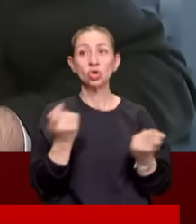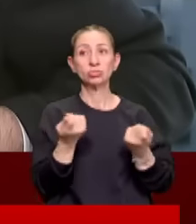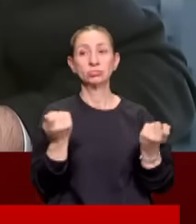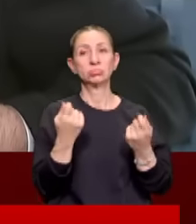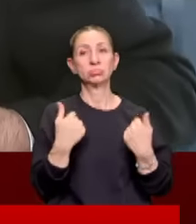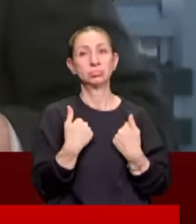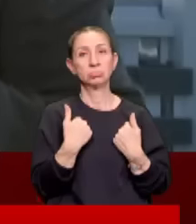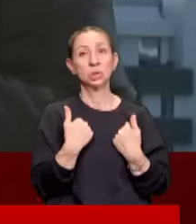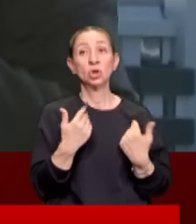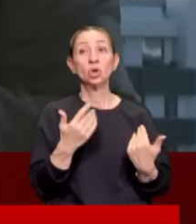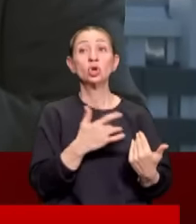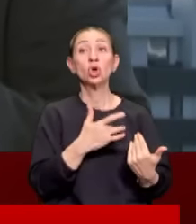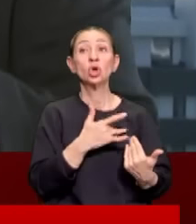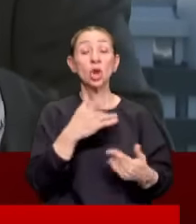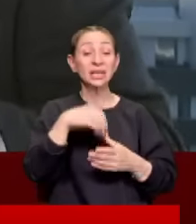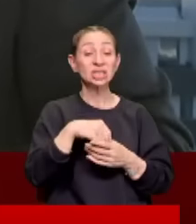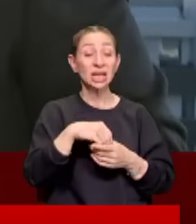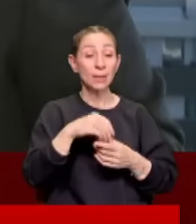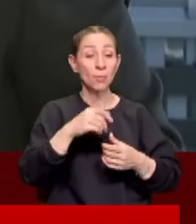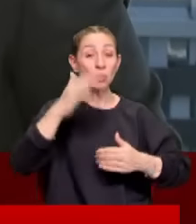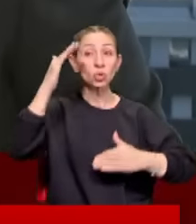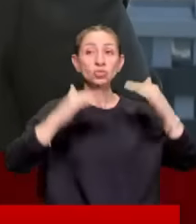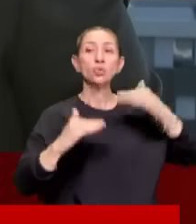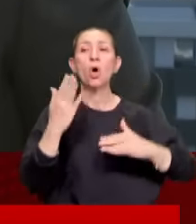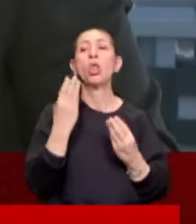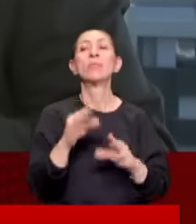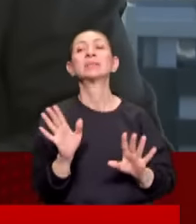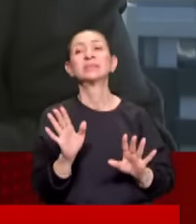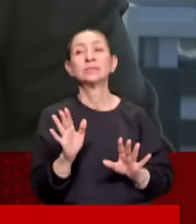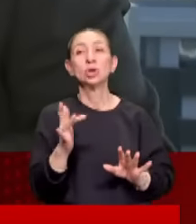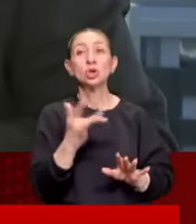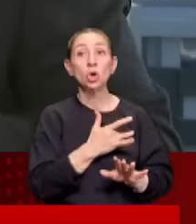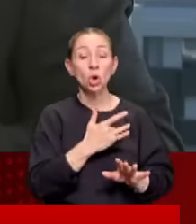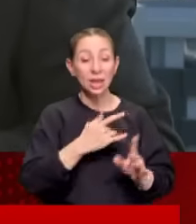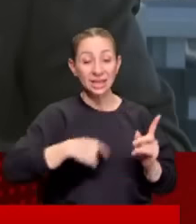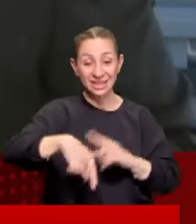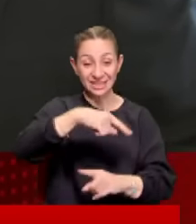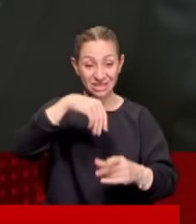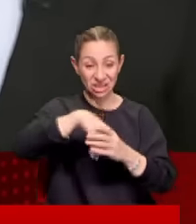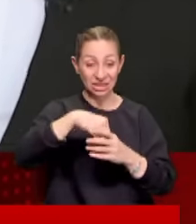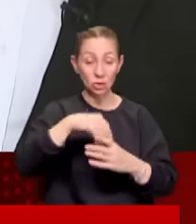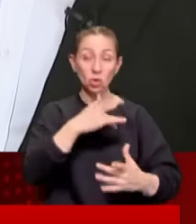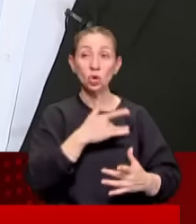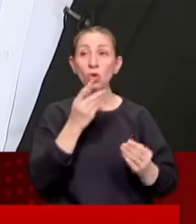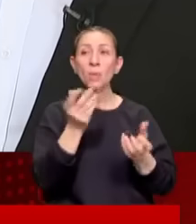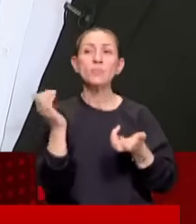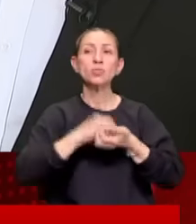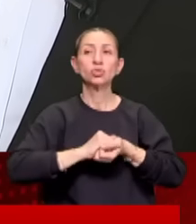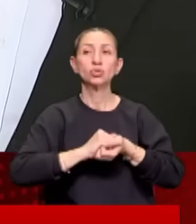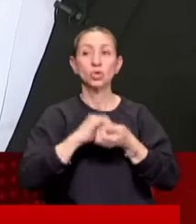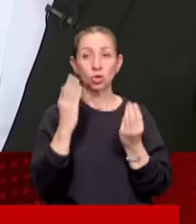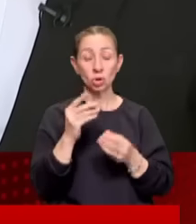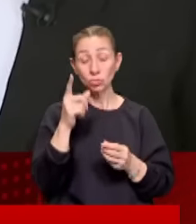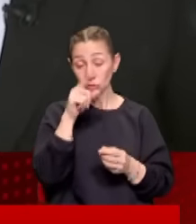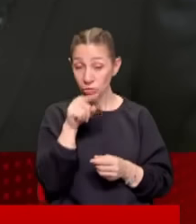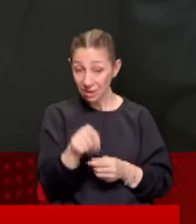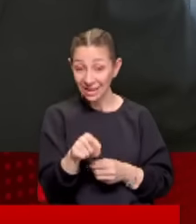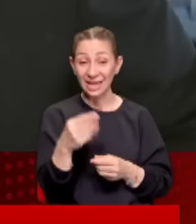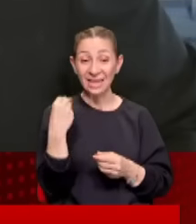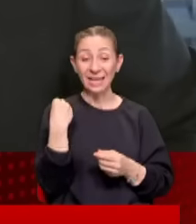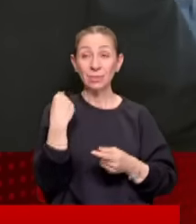yapıyordum. Gönüllüler arasında hiyerarşi olmaz dostum. Gönüllülük arasında hiyerarşi olmaz. Orada bir bütünlük olur. Dolayısıyla artık yeni